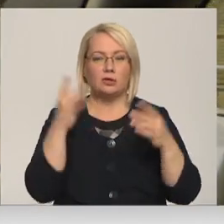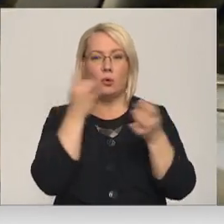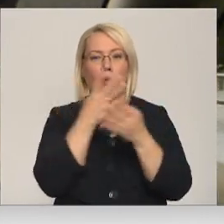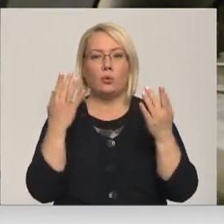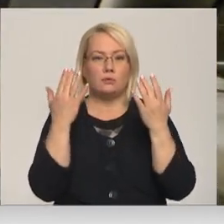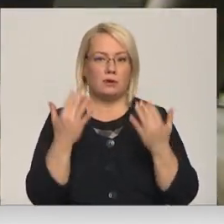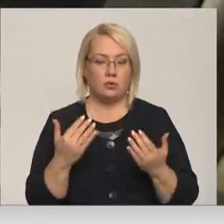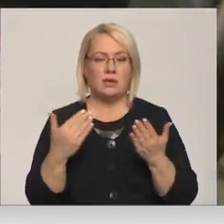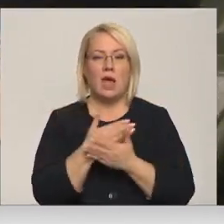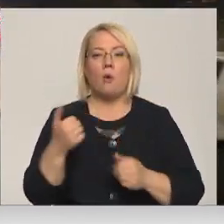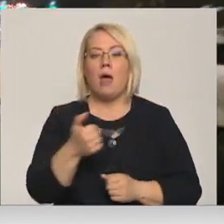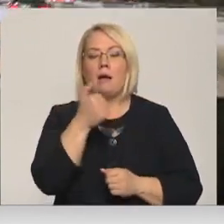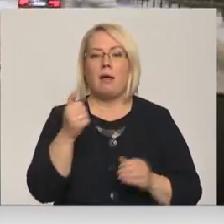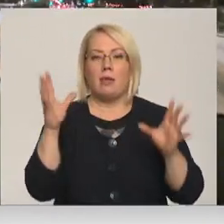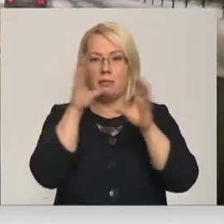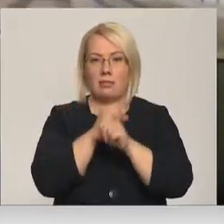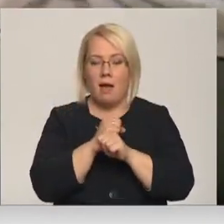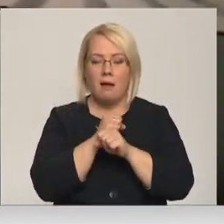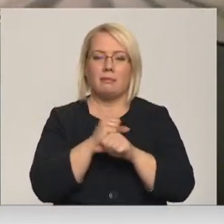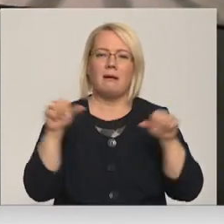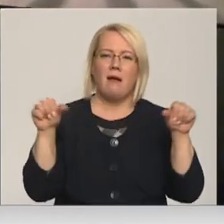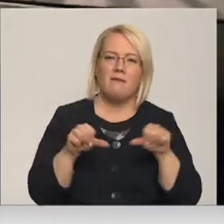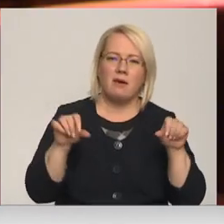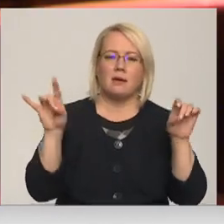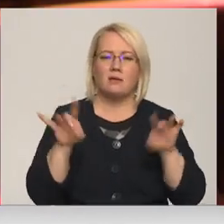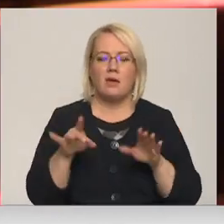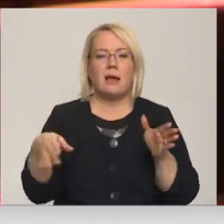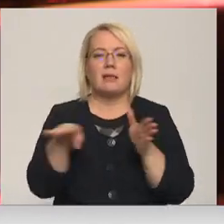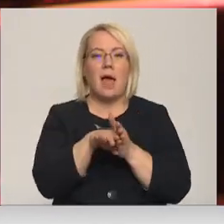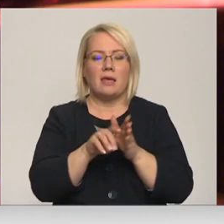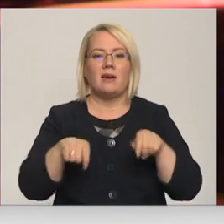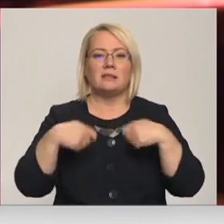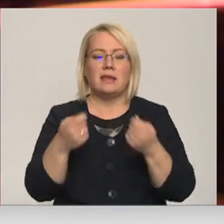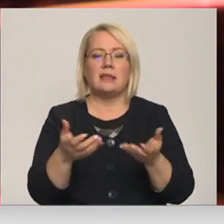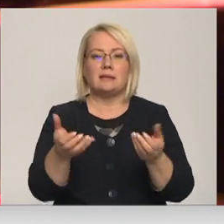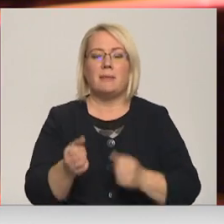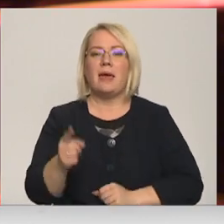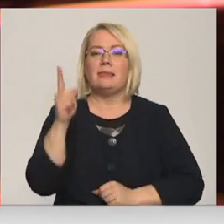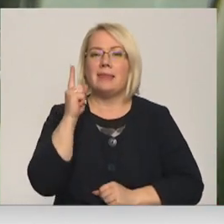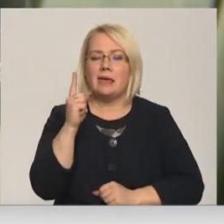pasākumos. Jaungada naktī sabiedriskās ēdināšanas pakalpojums klātienē drīkstēs sniegt un saņemt tikai